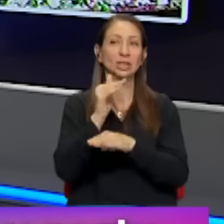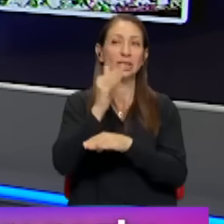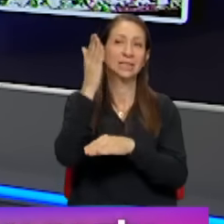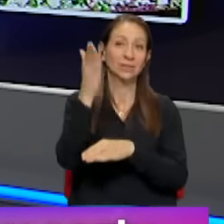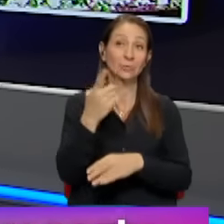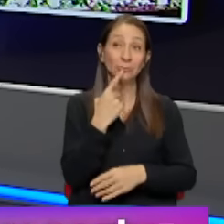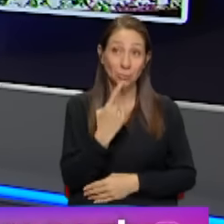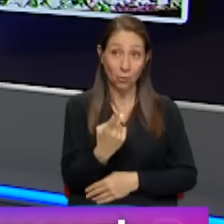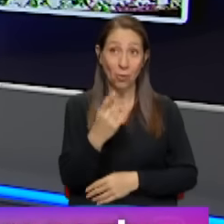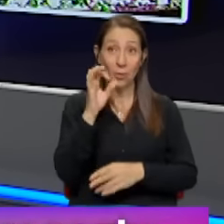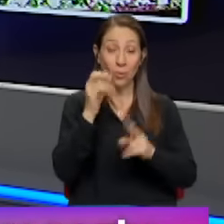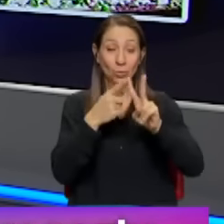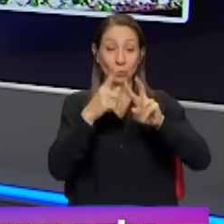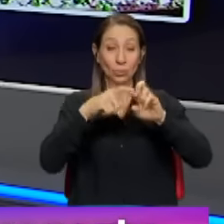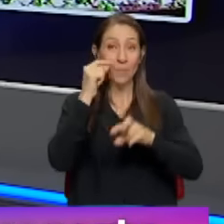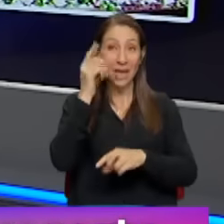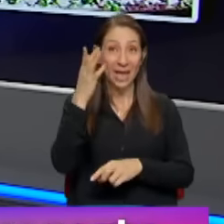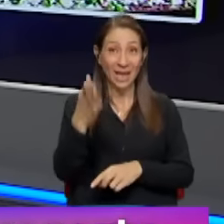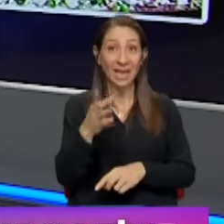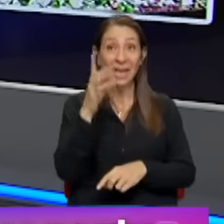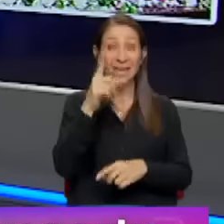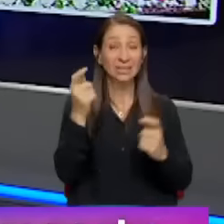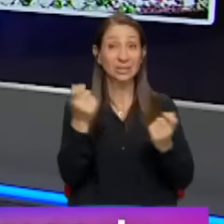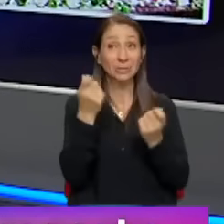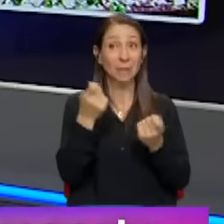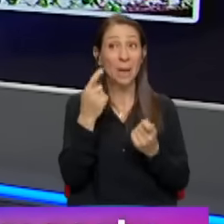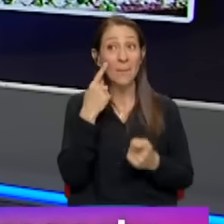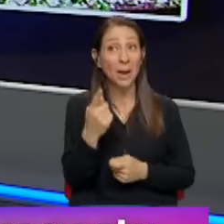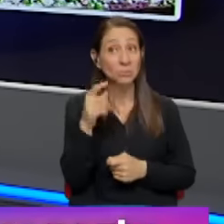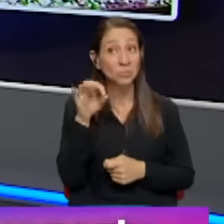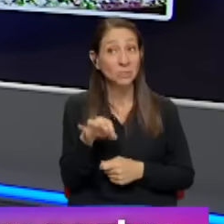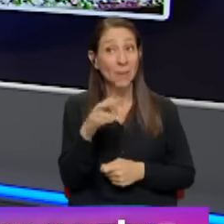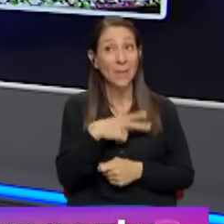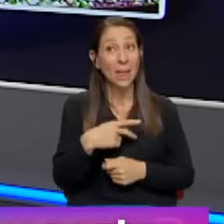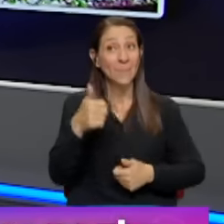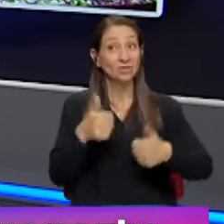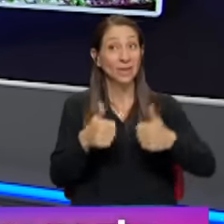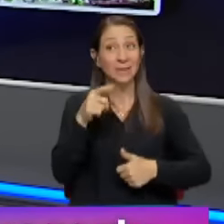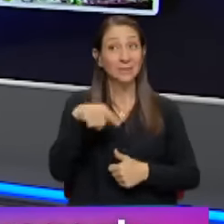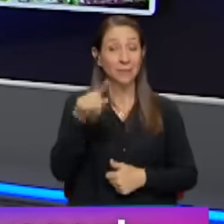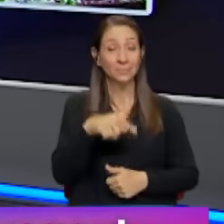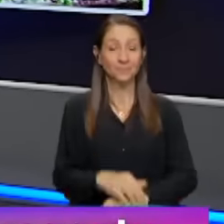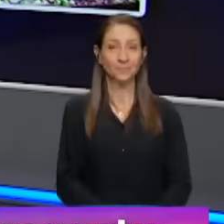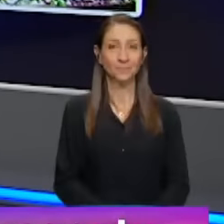yaşadık diyor Onur Emrah Yıldız. İlk icraatlara bakalım şimdi belediye başkanlarında.